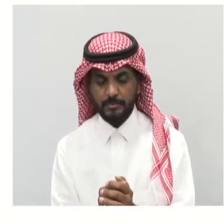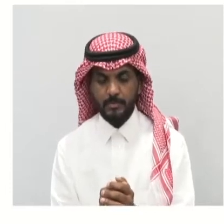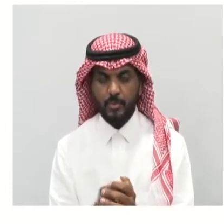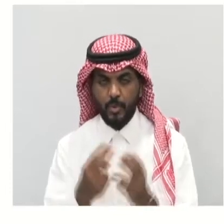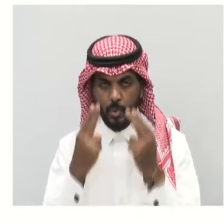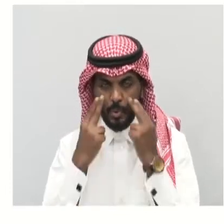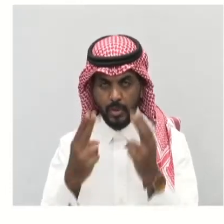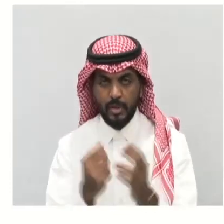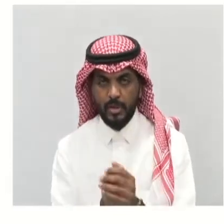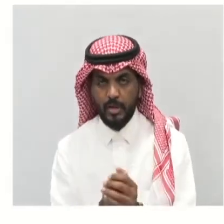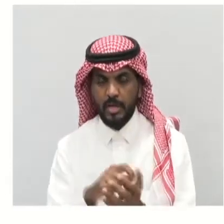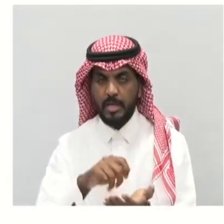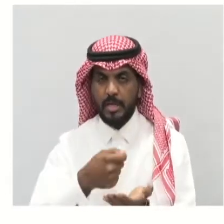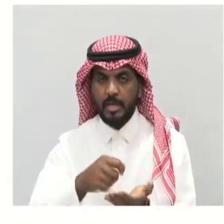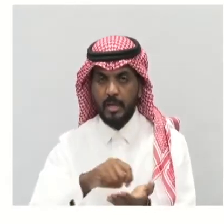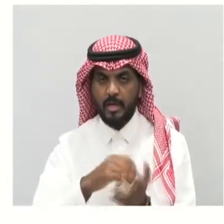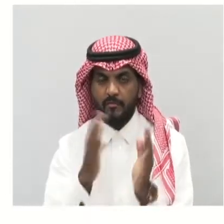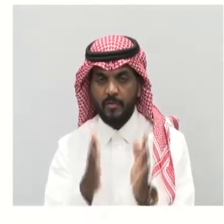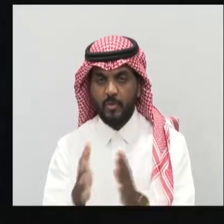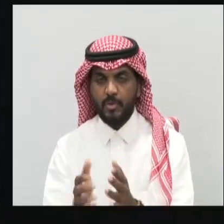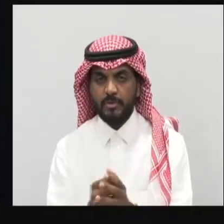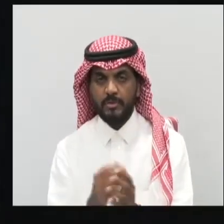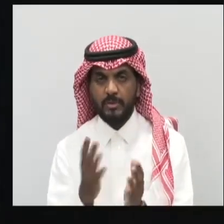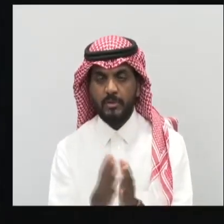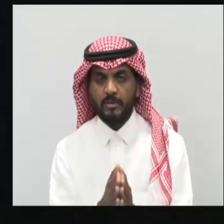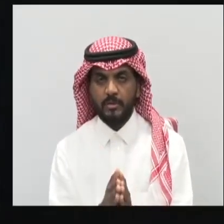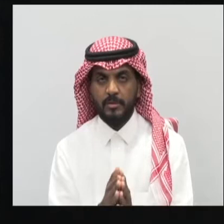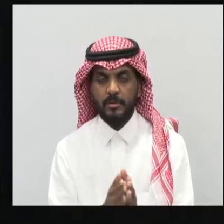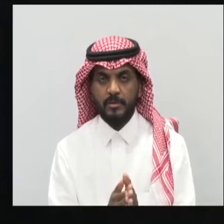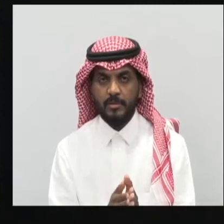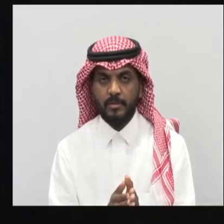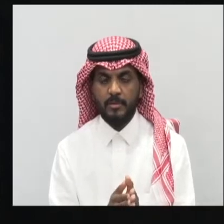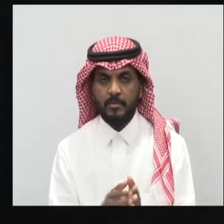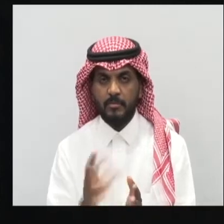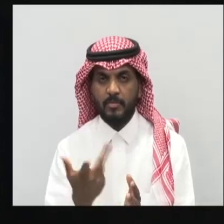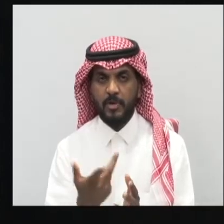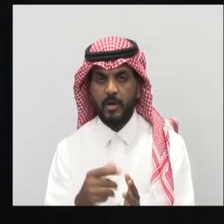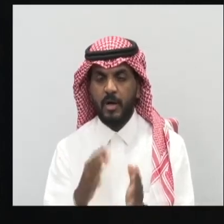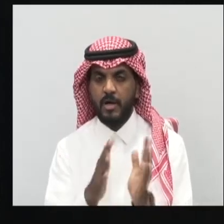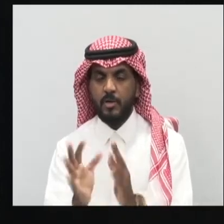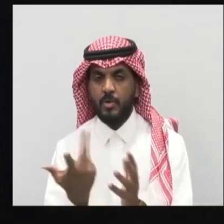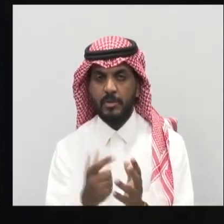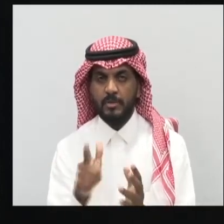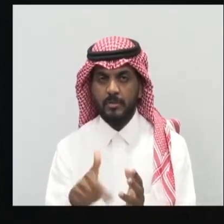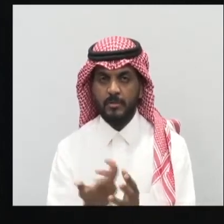هنا يا صغاري غلاف الوحدة، هنا غلاف الوحدة، يا ترى نحن في أي وحدة؟